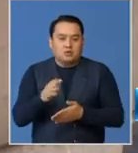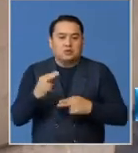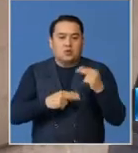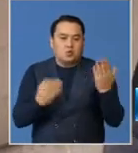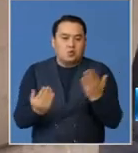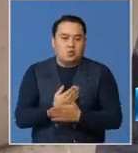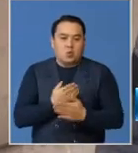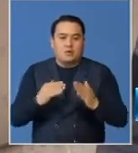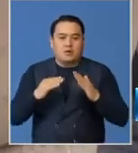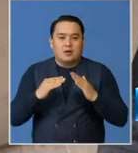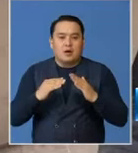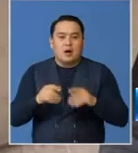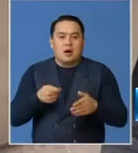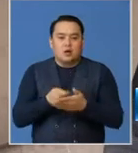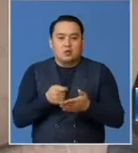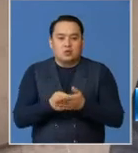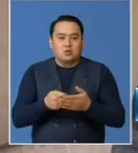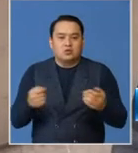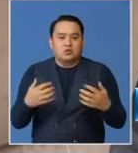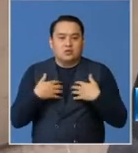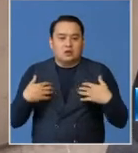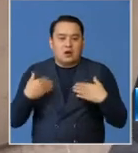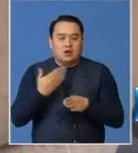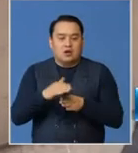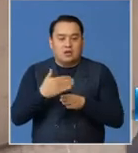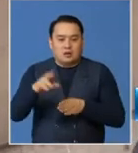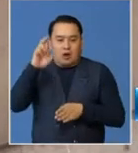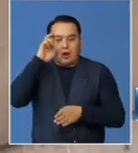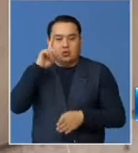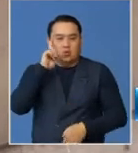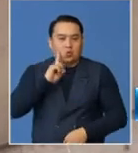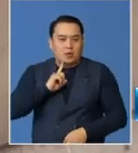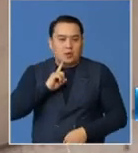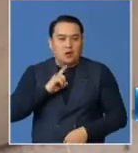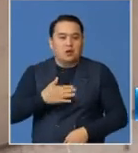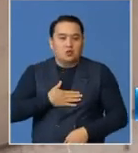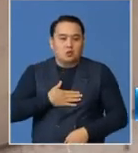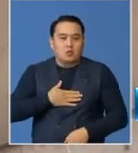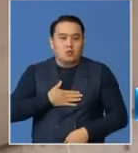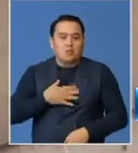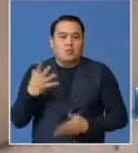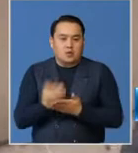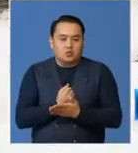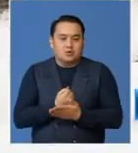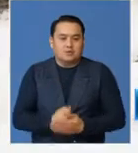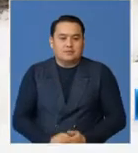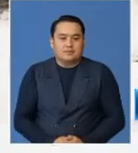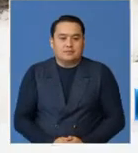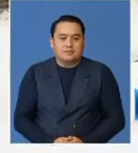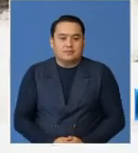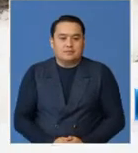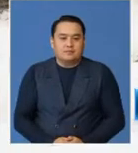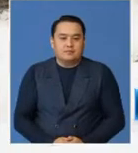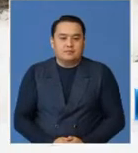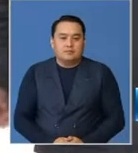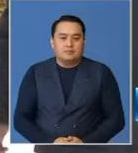новый сарай. Там планирую откармливать мелкий скот. Кредит от государства очень приемлем. Я думаю, что у нас все получится. В целом,